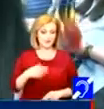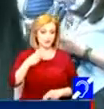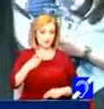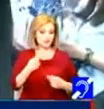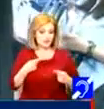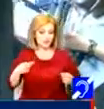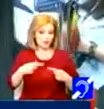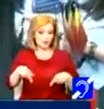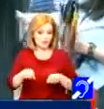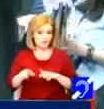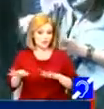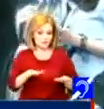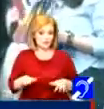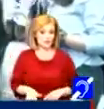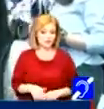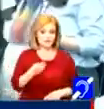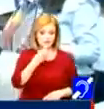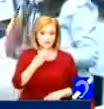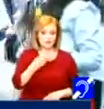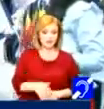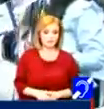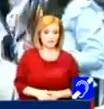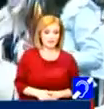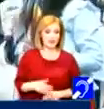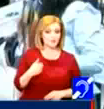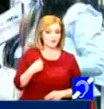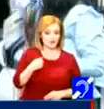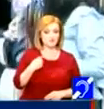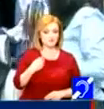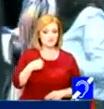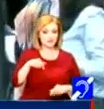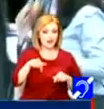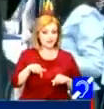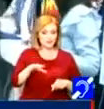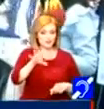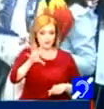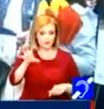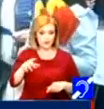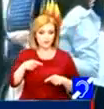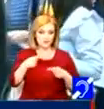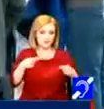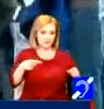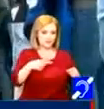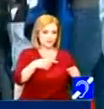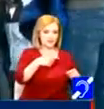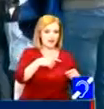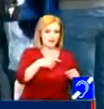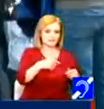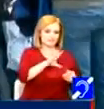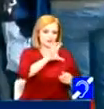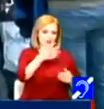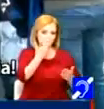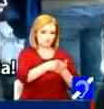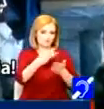can participate in and it's really fun and we can kill here for taking the pictures and we're